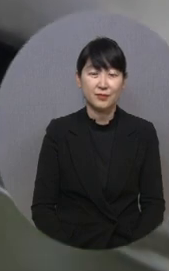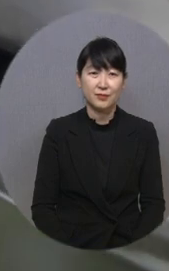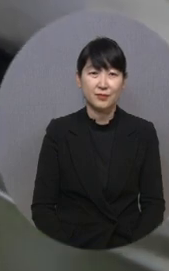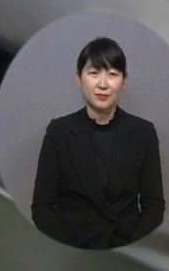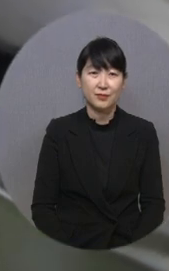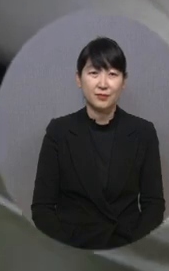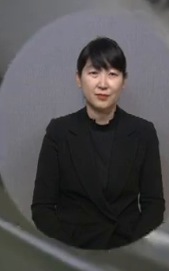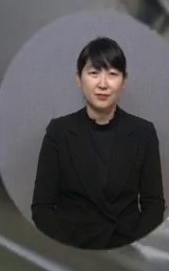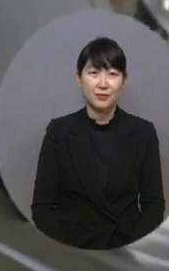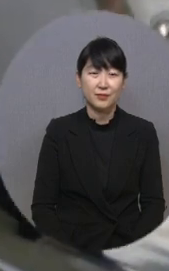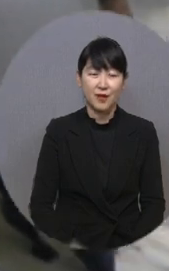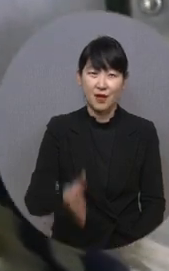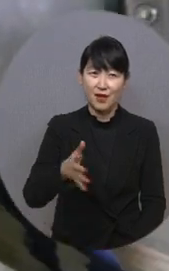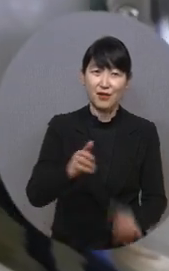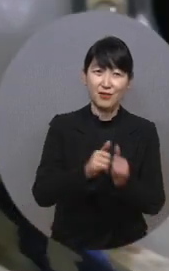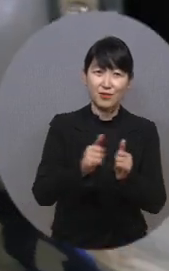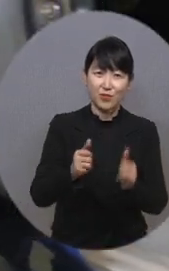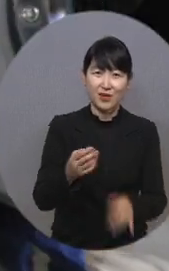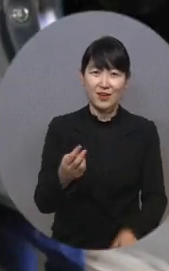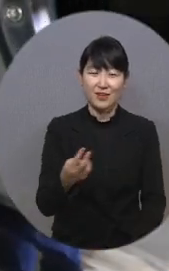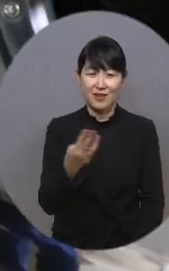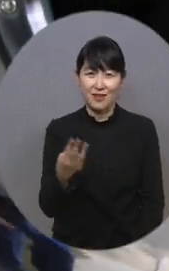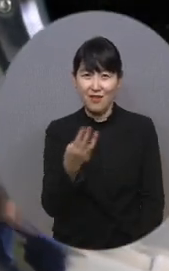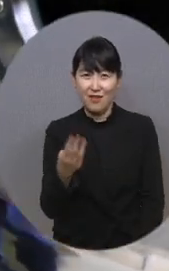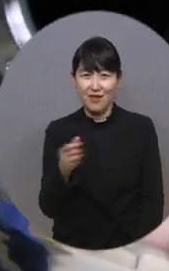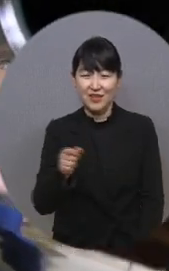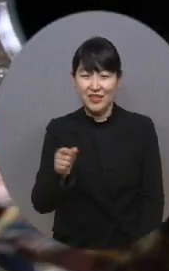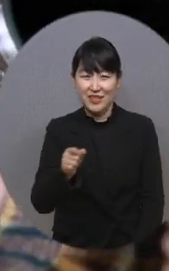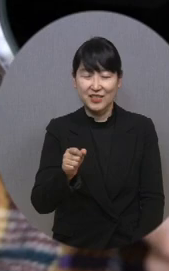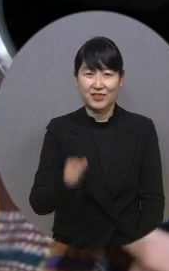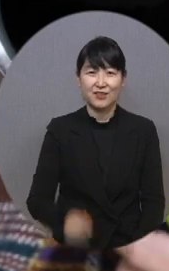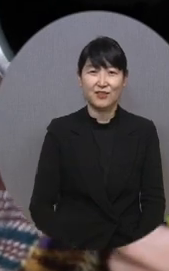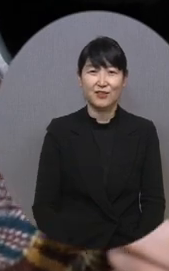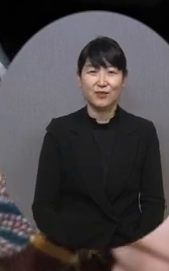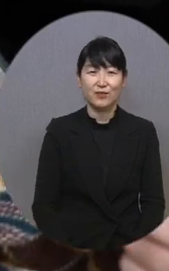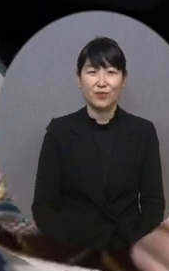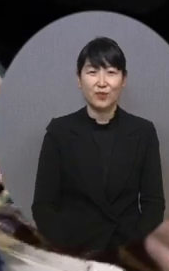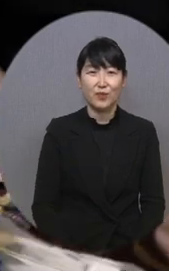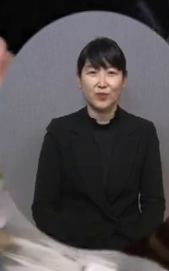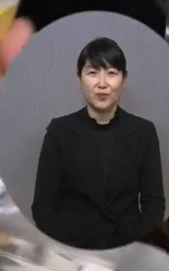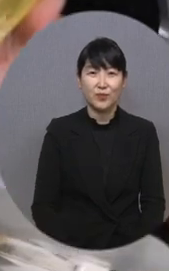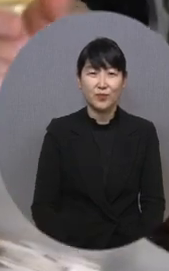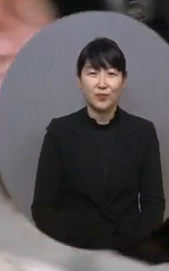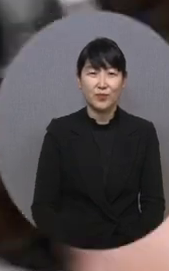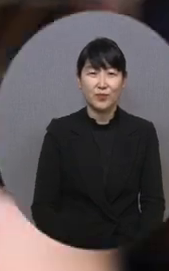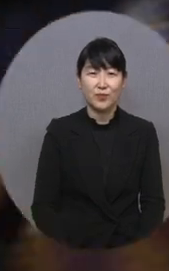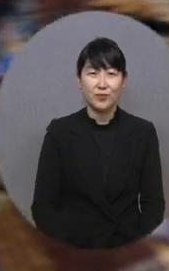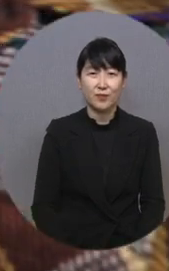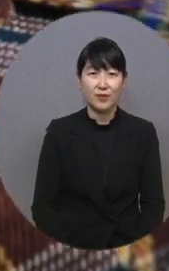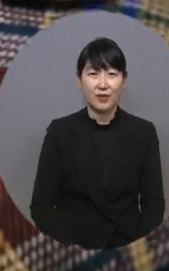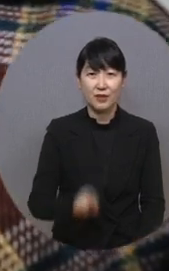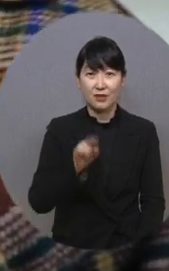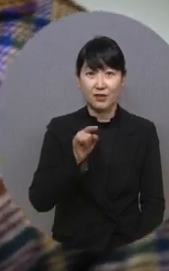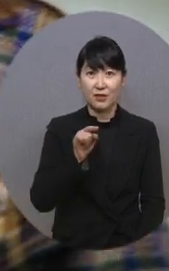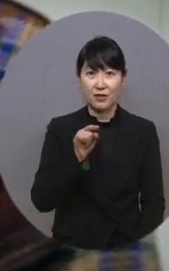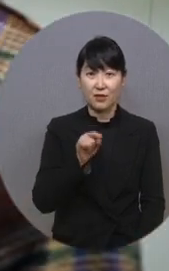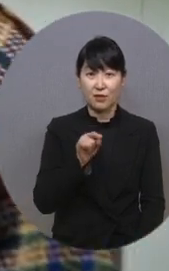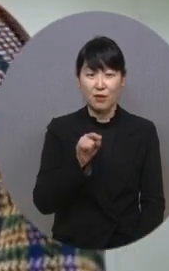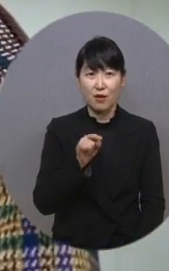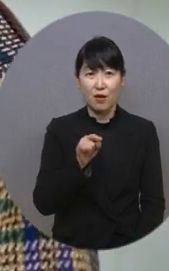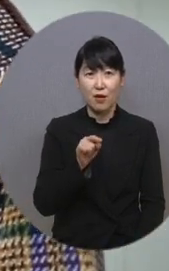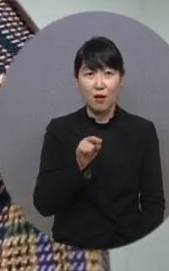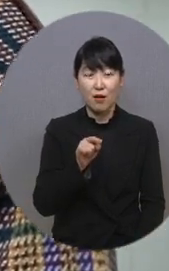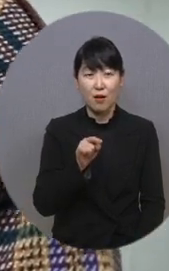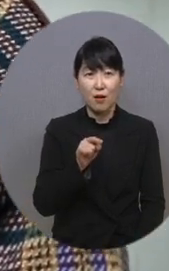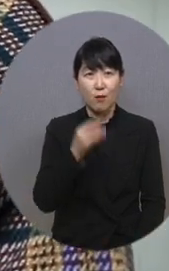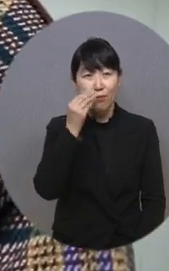전문가인 스냅. 와, 이게 지금 이게 얼마나